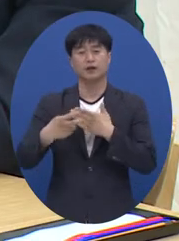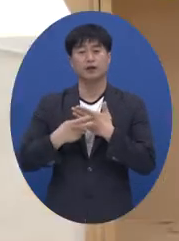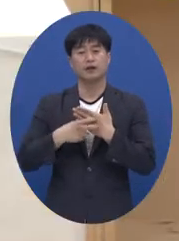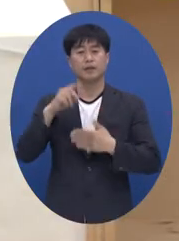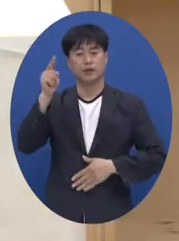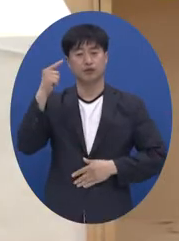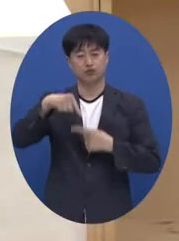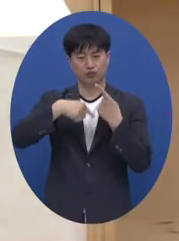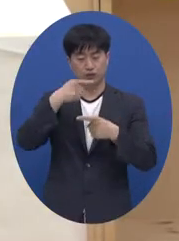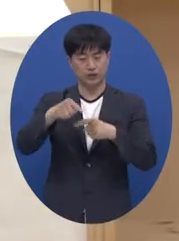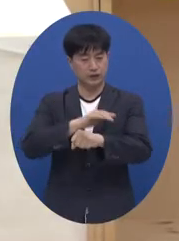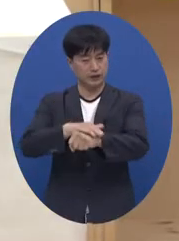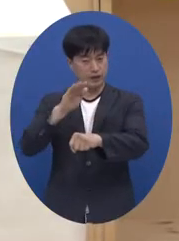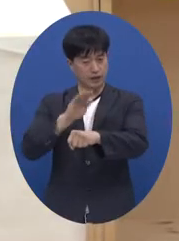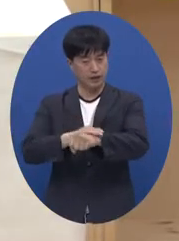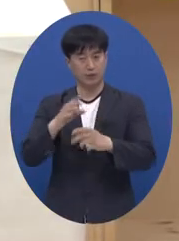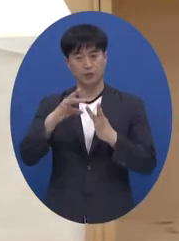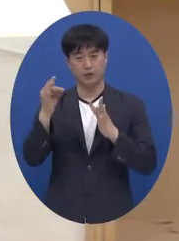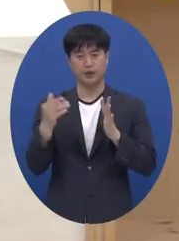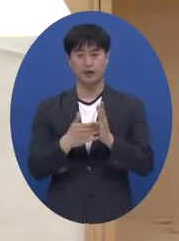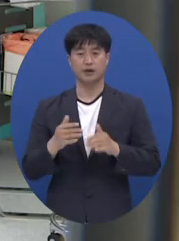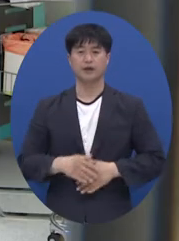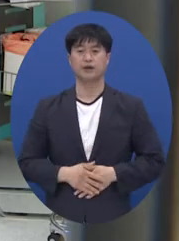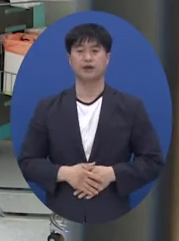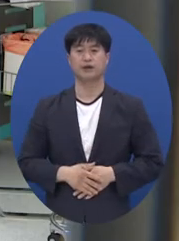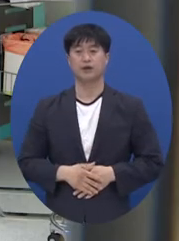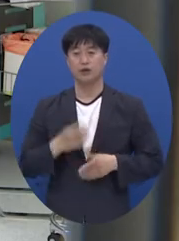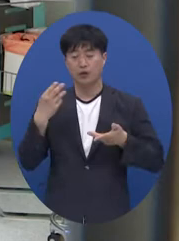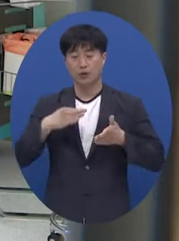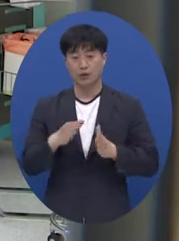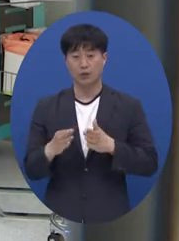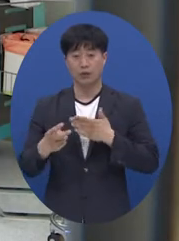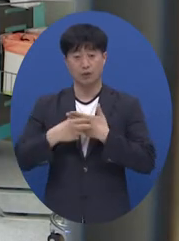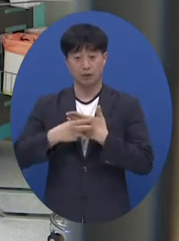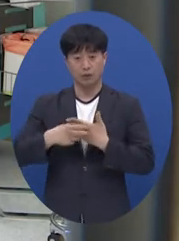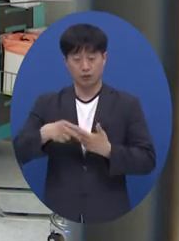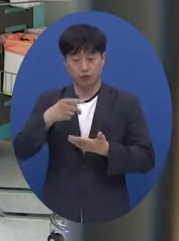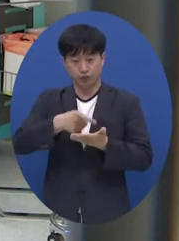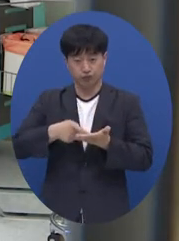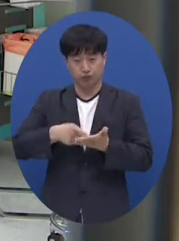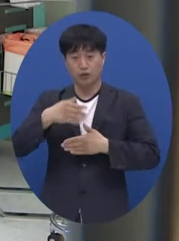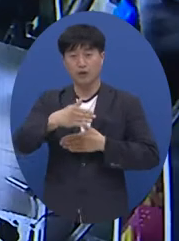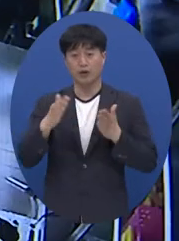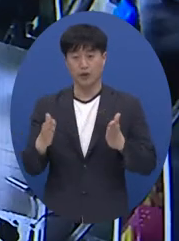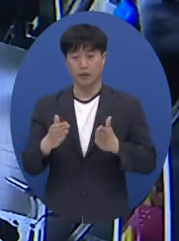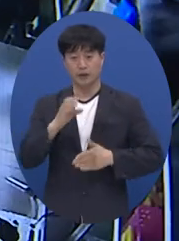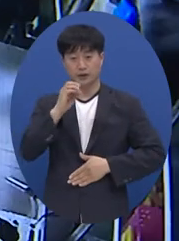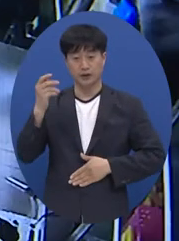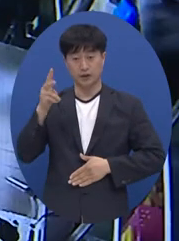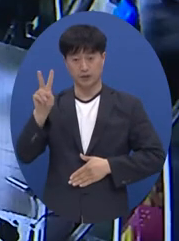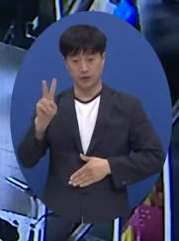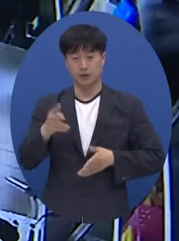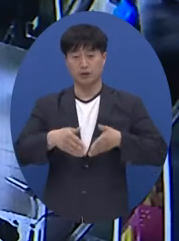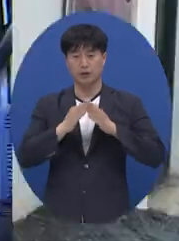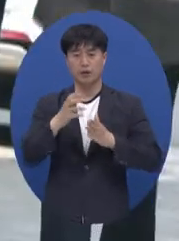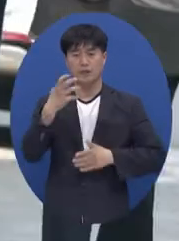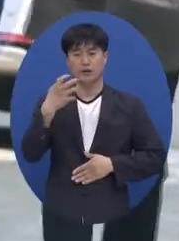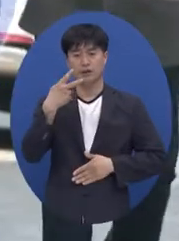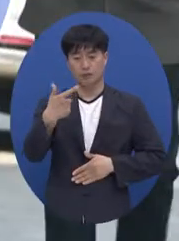운영 사업이 가장 잘한 정책으로 꼽혔습니다. 경기도 의료원 수술실 CCTV 설치는 86%로